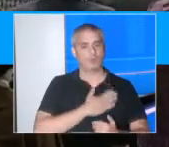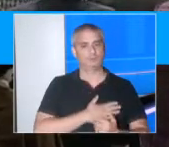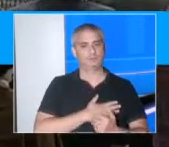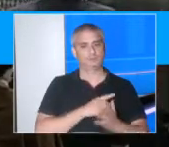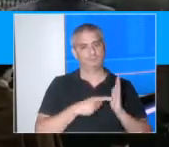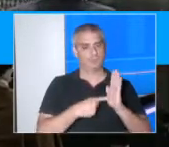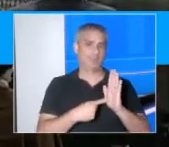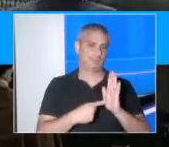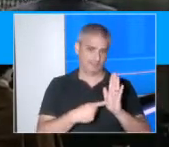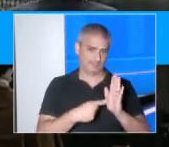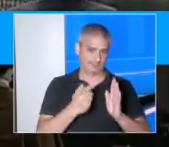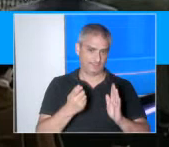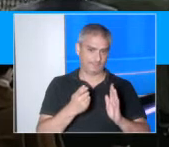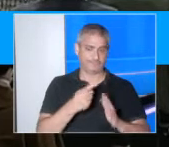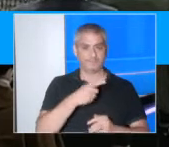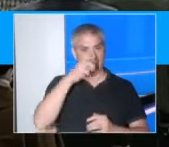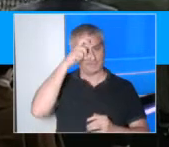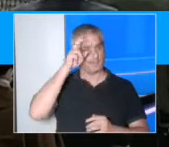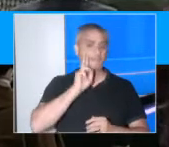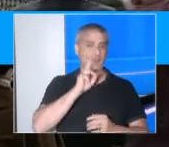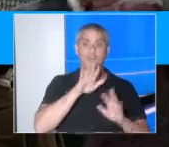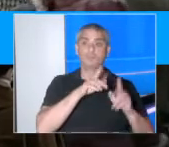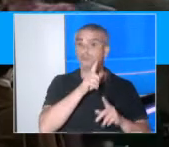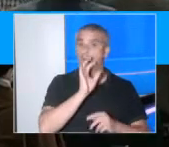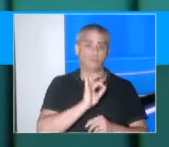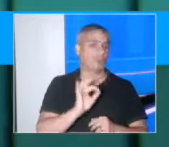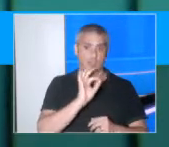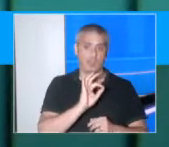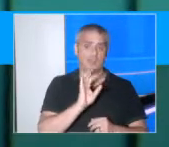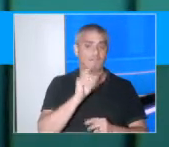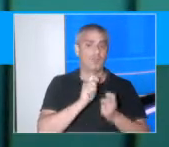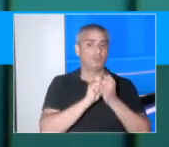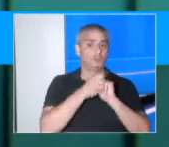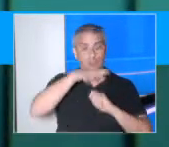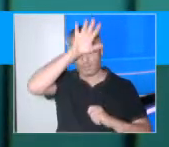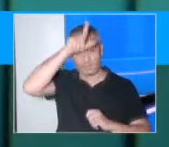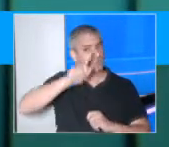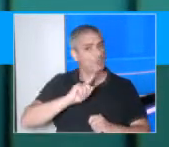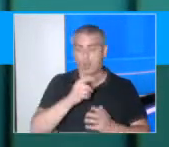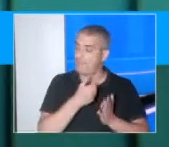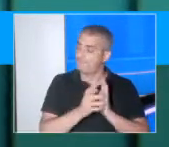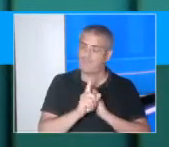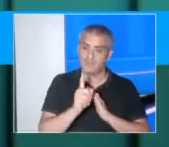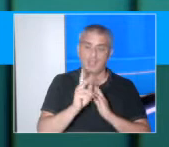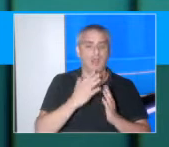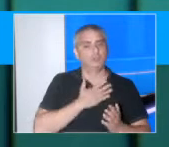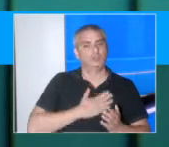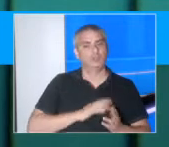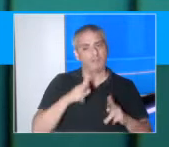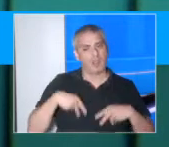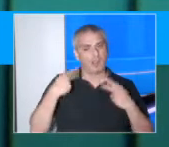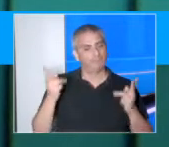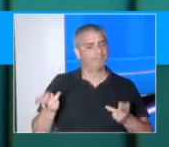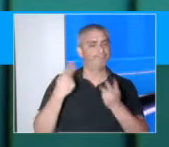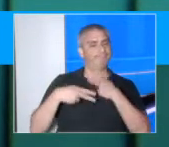להציג לביידן, לממשל של ביידן, שעדיין, למרות השינוי באיראן, לא ויתר על השאיפה שלהם לחזור